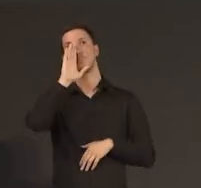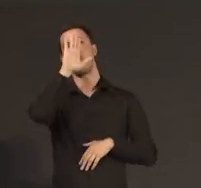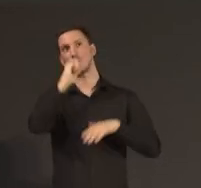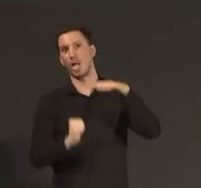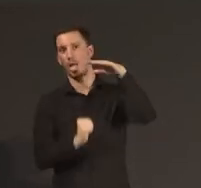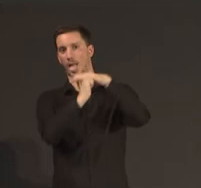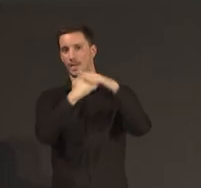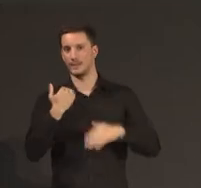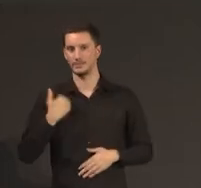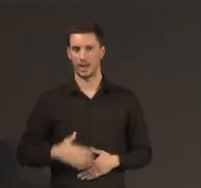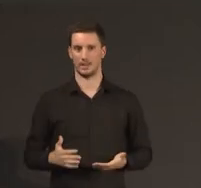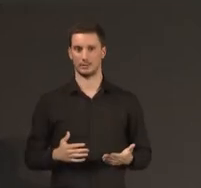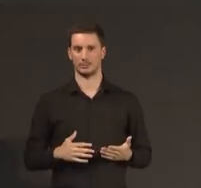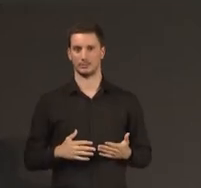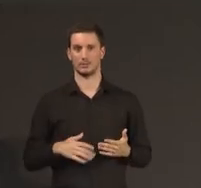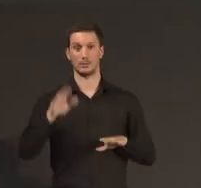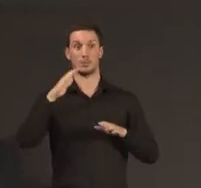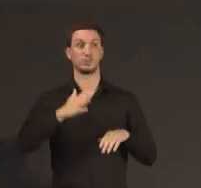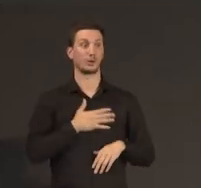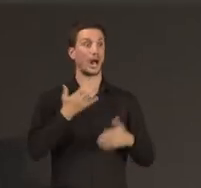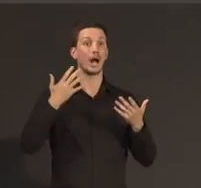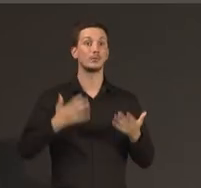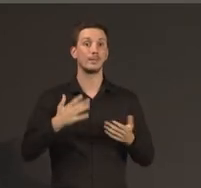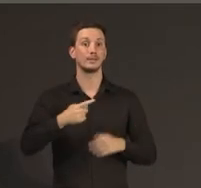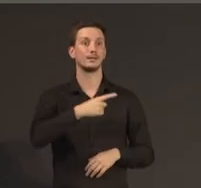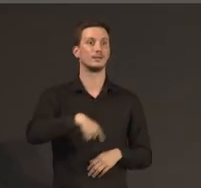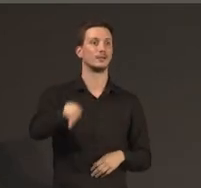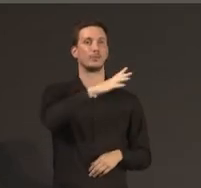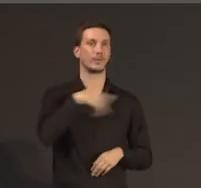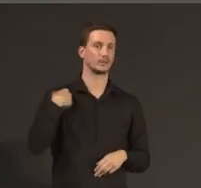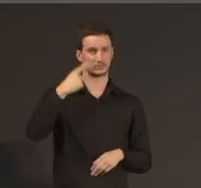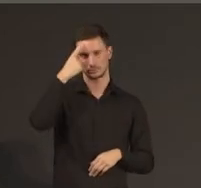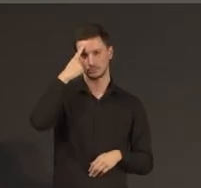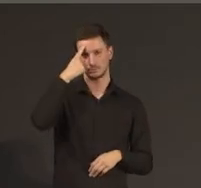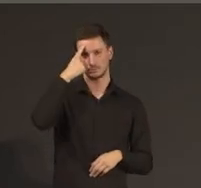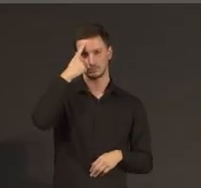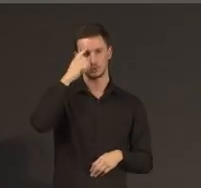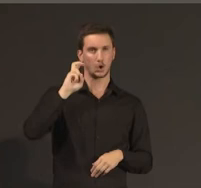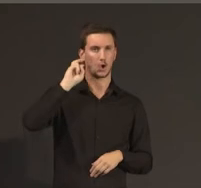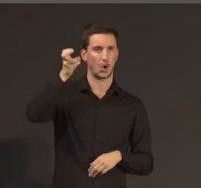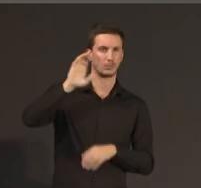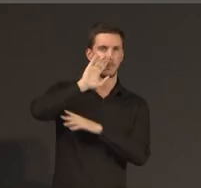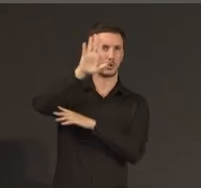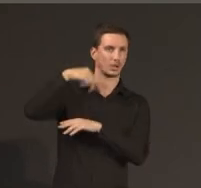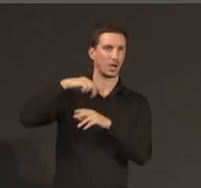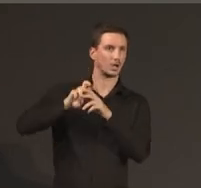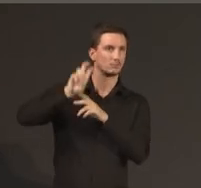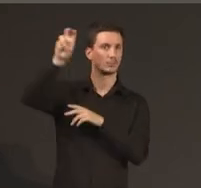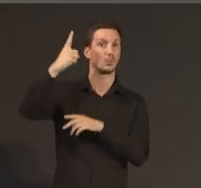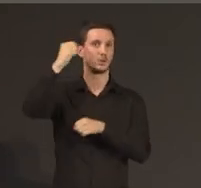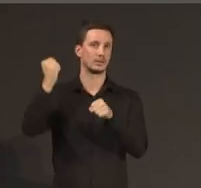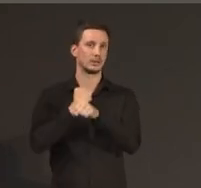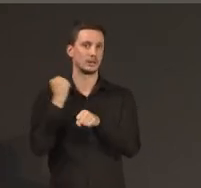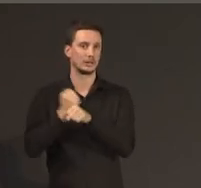muntanya. És molt possible que en aquests moments ja tingueu el cap amb unes altres muntanyes que voleu pujar. Una